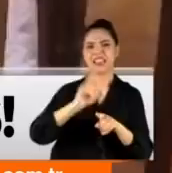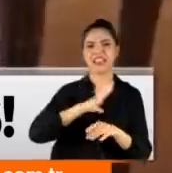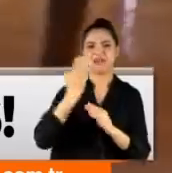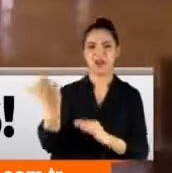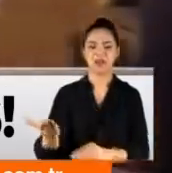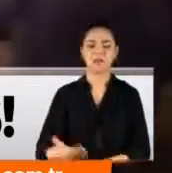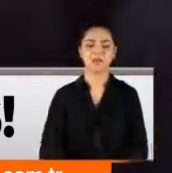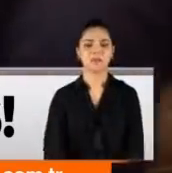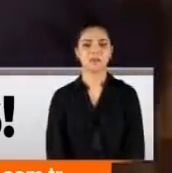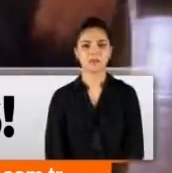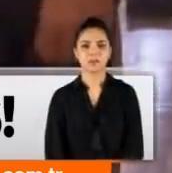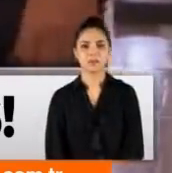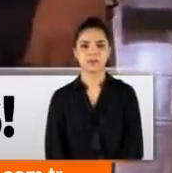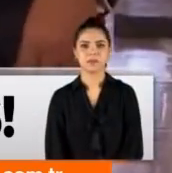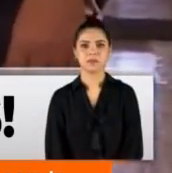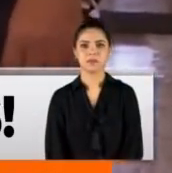yarattı.